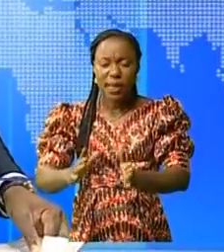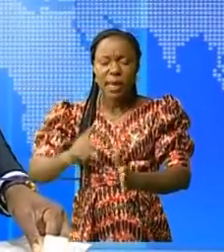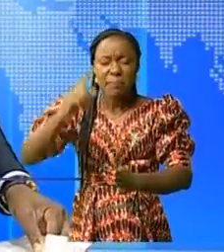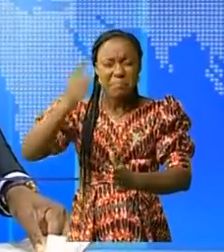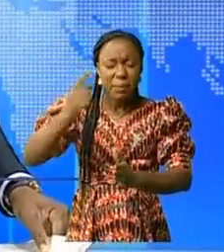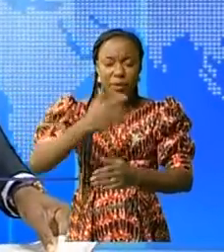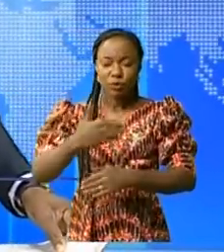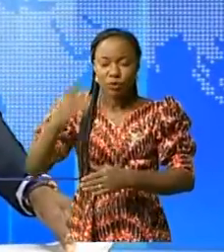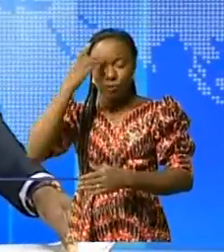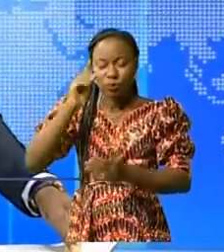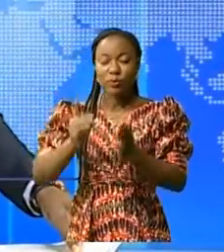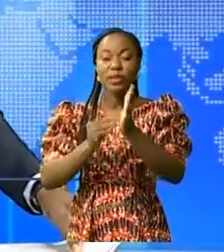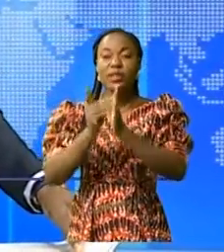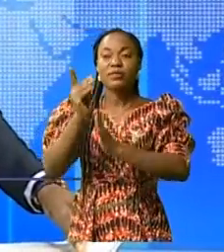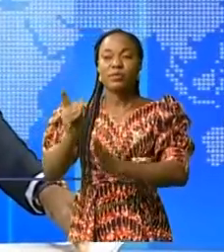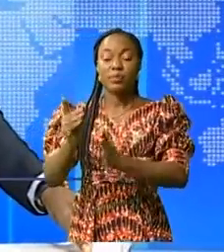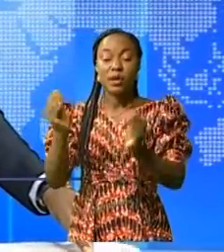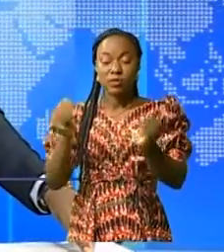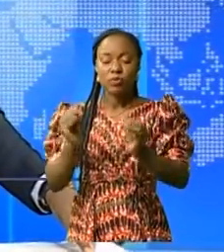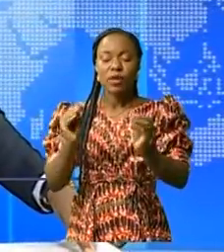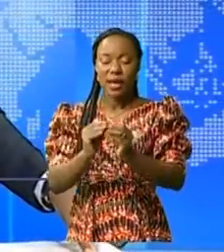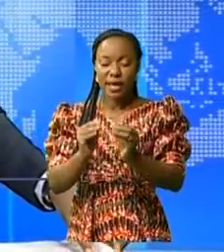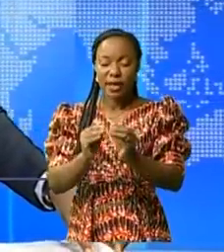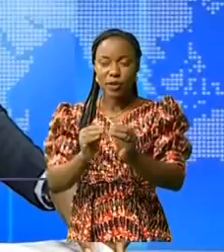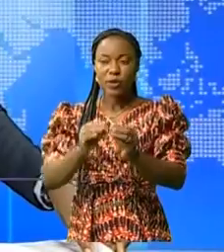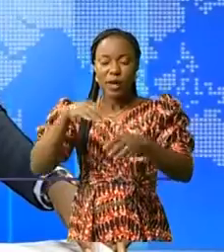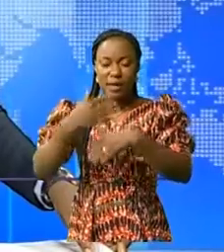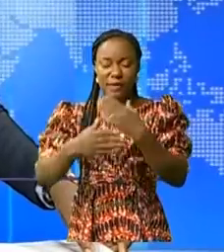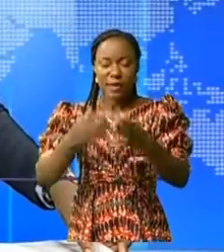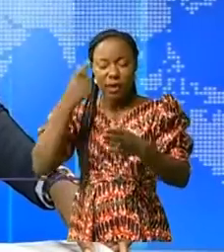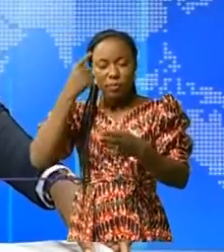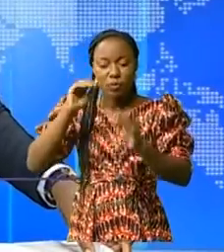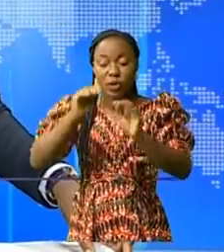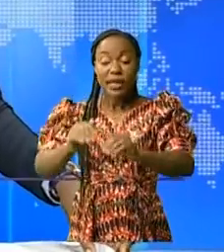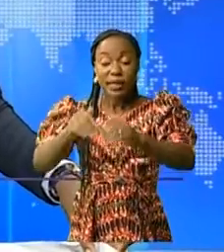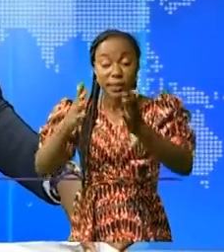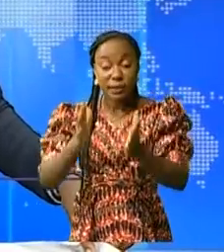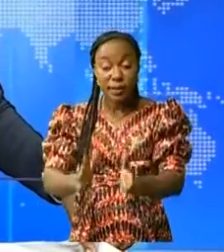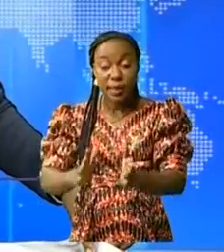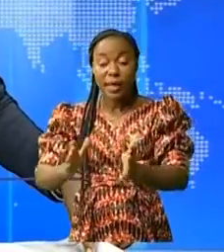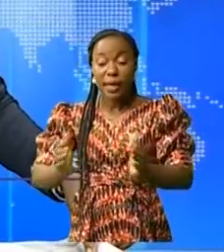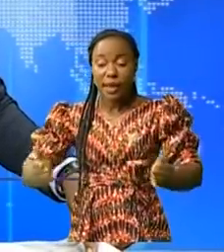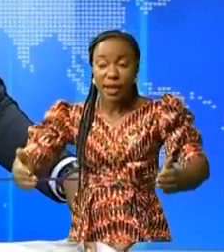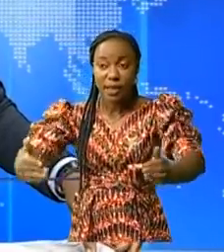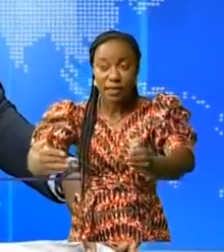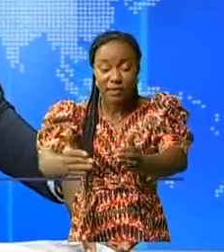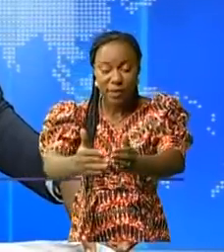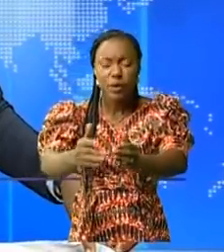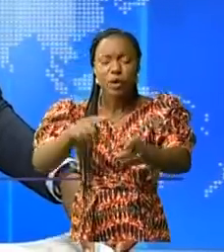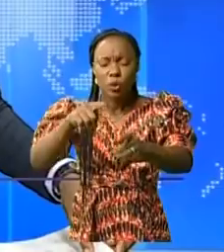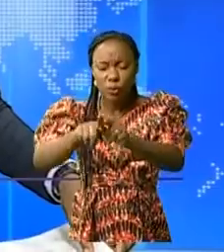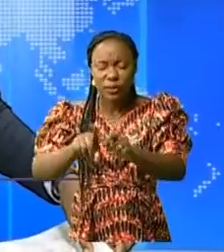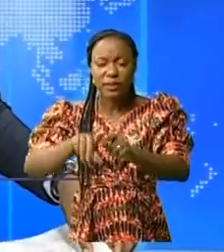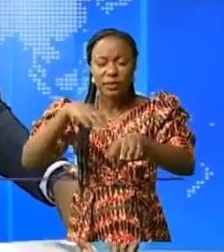à l'heure où les états généraux de l'agriculture viennent de fermer leurs portes les agriculteurs et fermiers milite pour